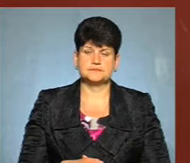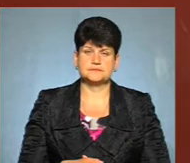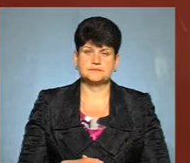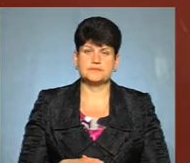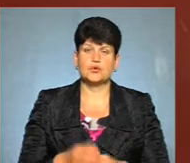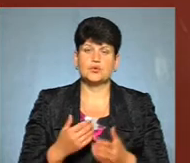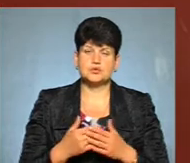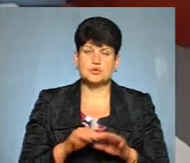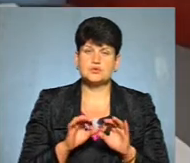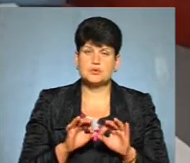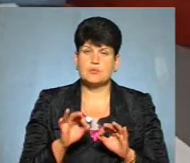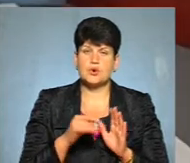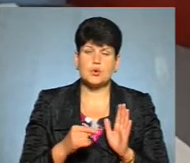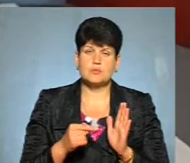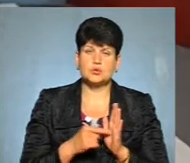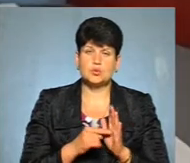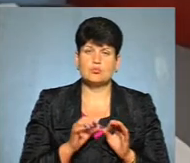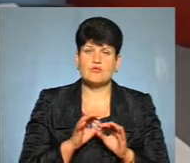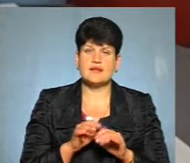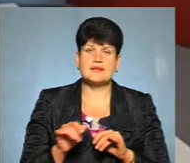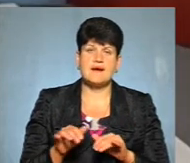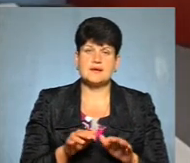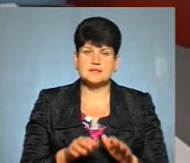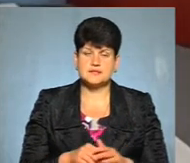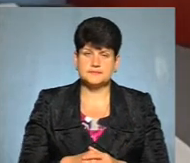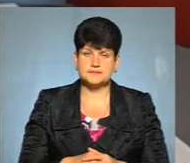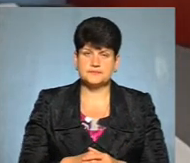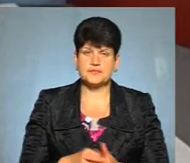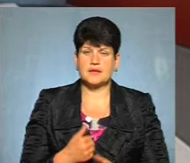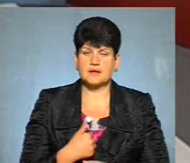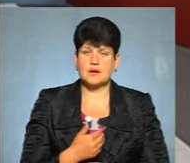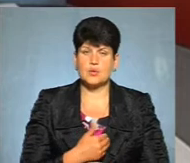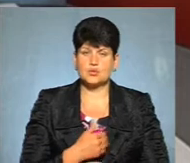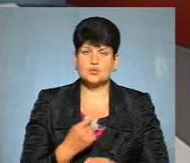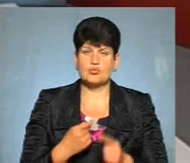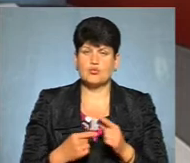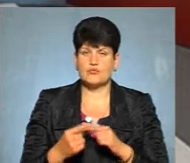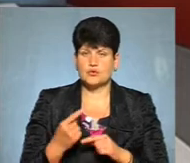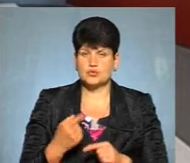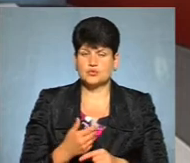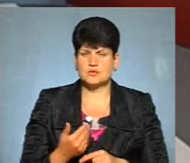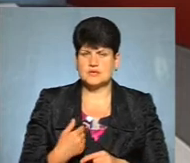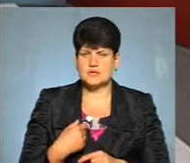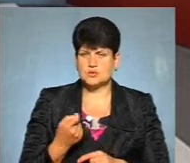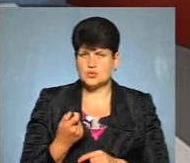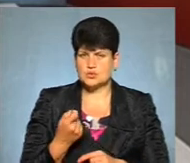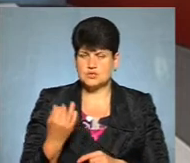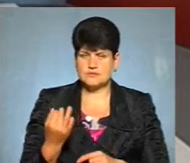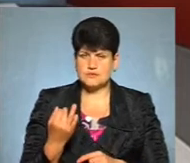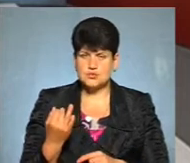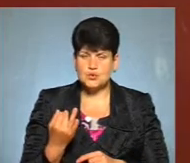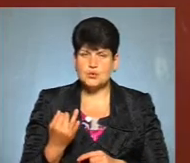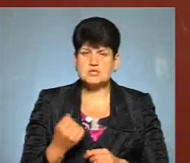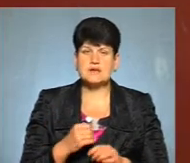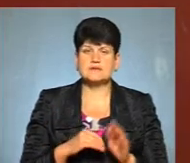Отже, розкажіть про мету проведення акції. Я хочу повернути нас трошечки в історію. Ще парламент